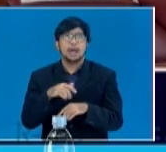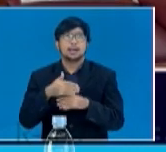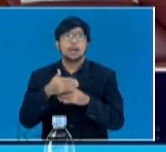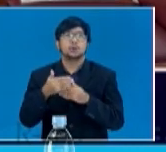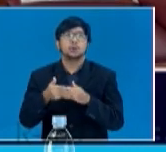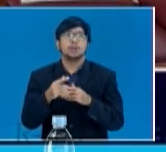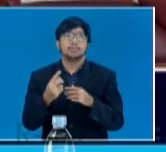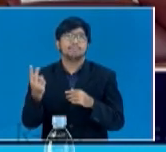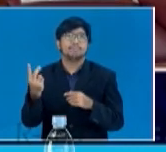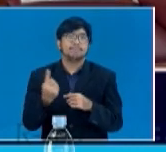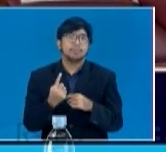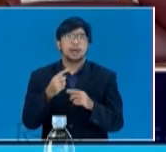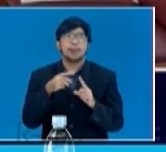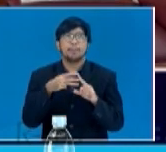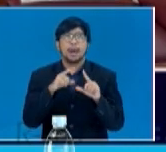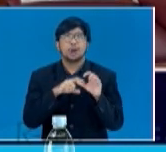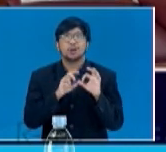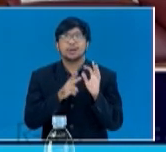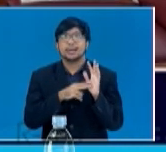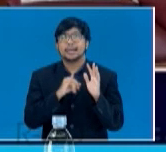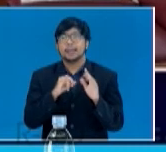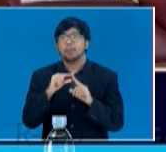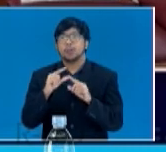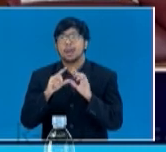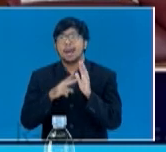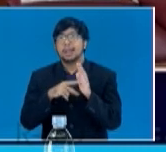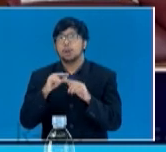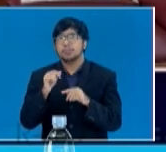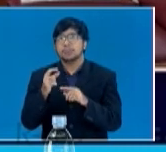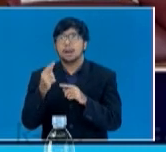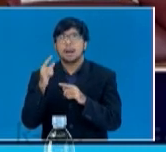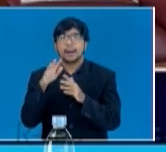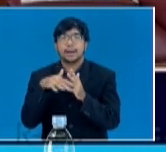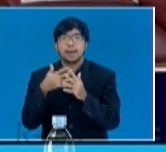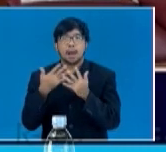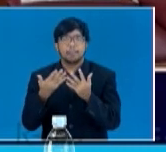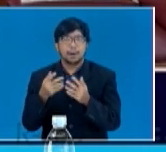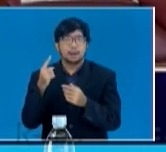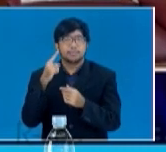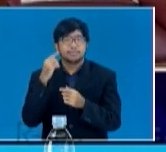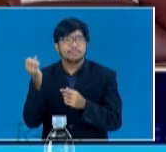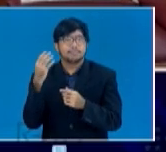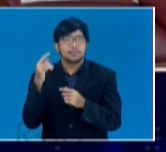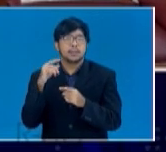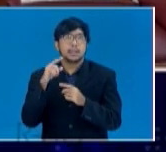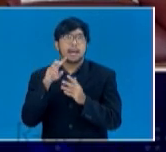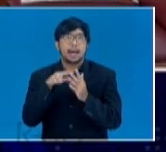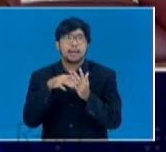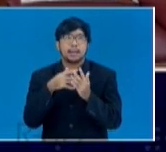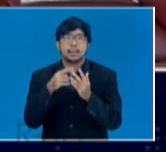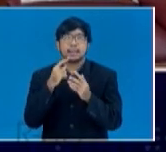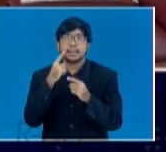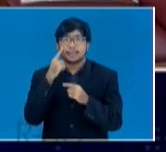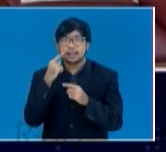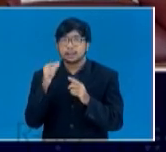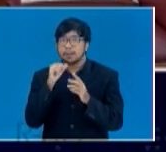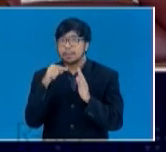Wibowo dan Cuk Putranto dengan agenda mendengarkan saksi Ching Chiu Fung alias Afung, petugas CCTV.